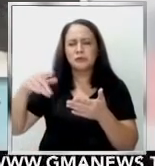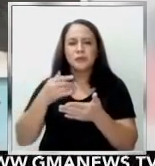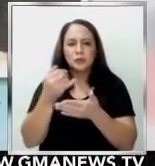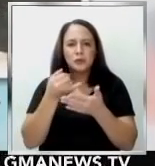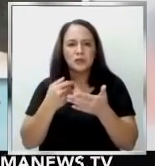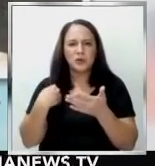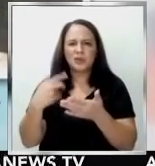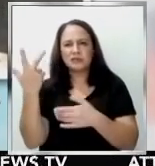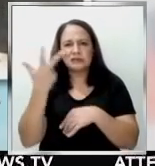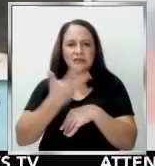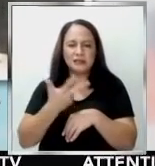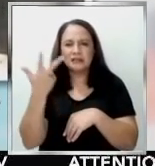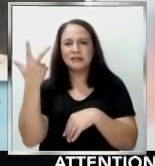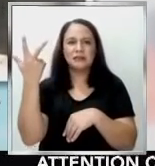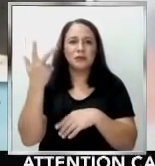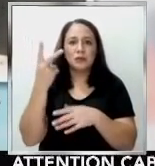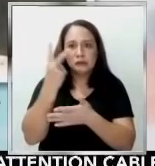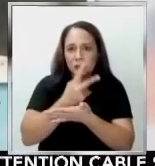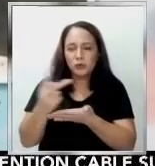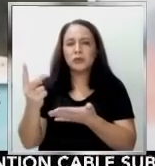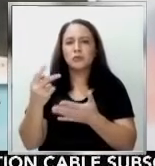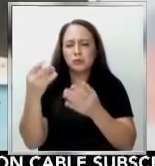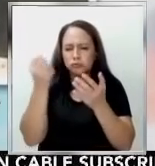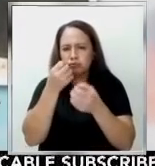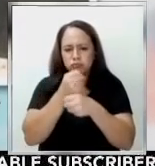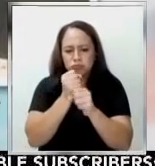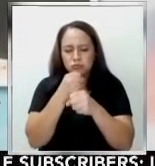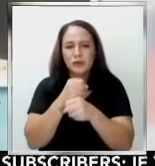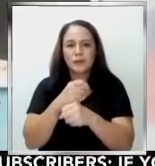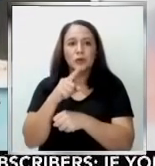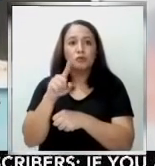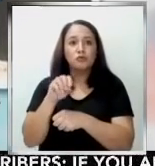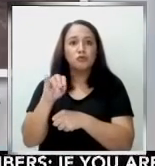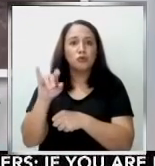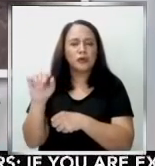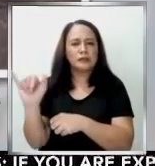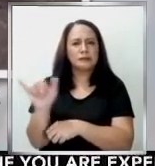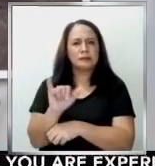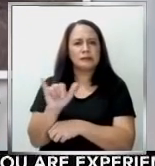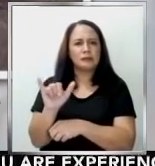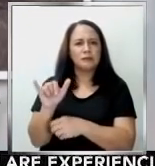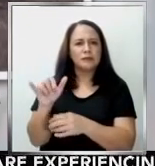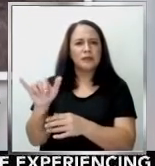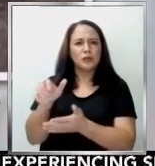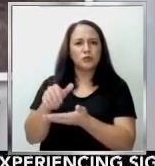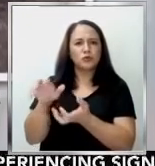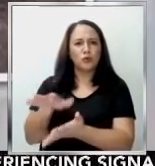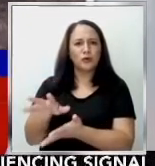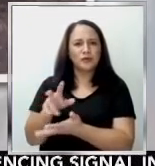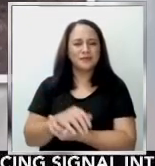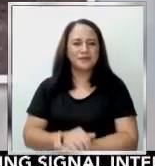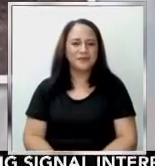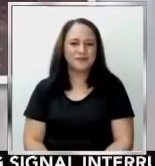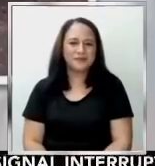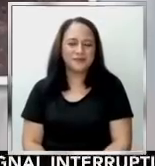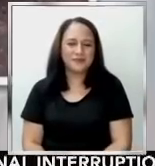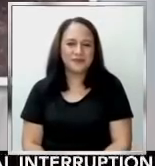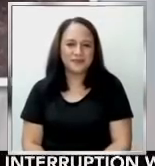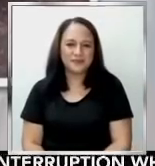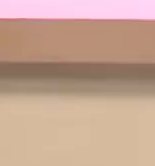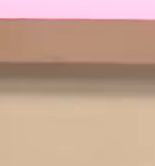3 araw hanggang 3 linggo para makagawa ng Zoids na kasing laki ng isang aso. Mav Gonzalez, Nakatutok, 24